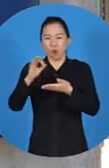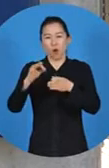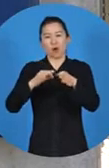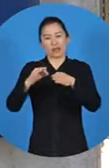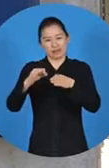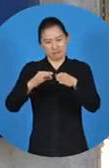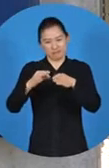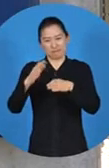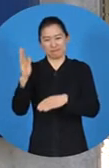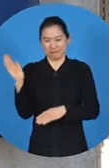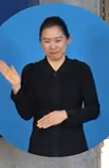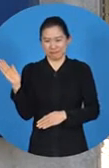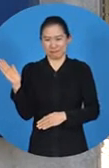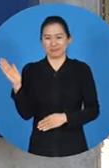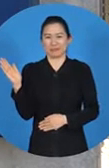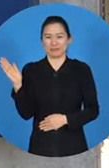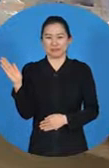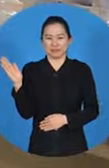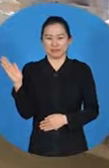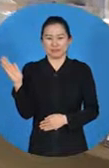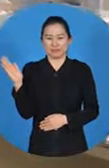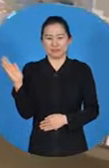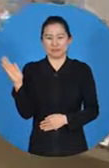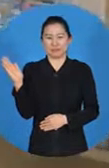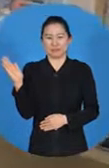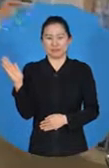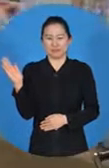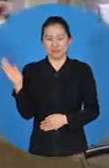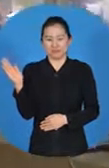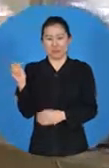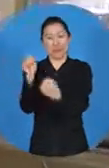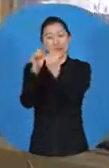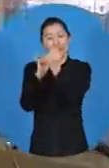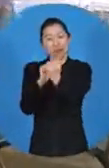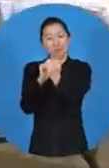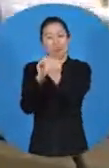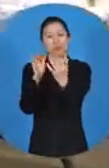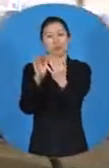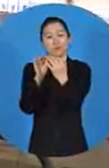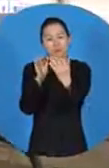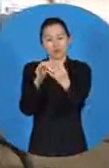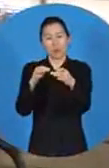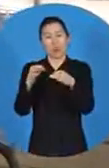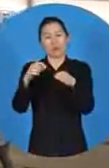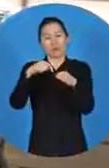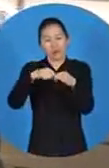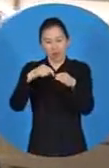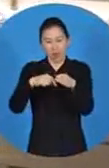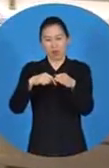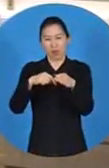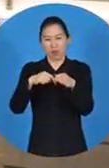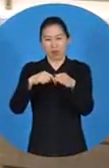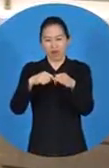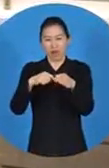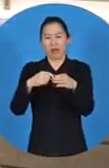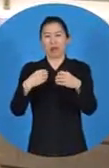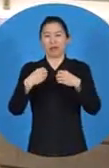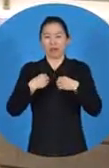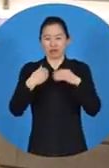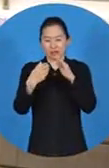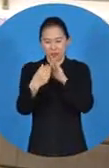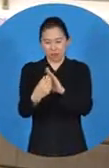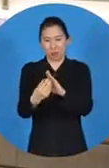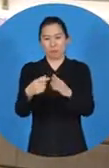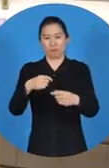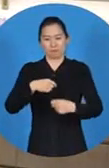化粧品店ビューティー双葉です。対面サービスを提供するこちらは、感染症対策